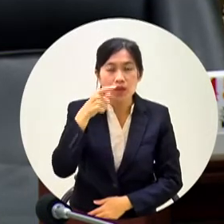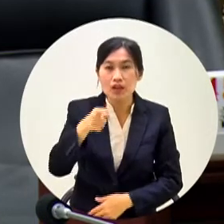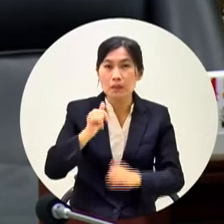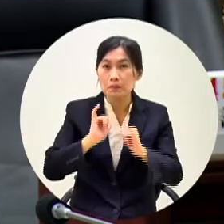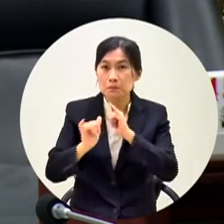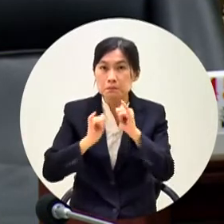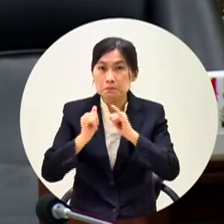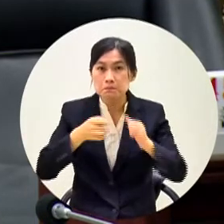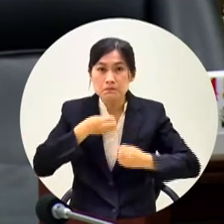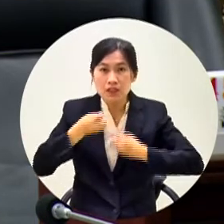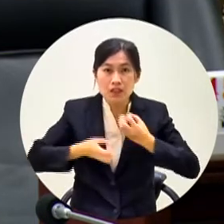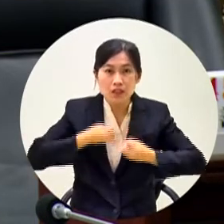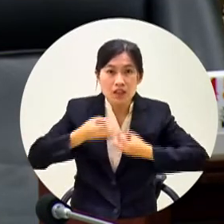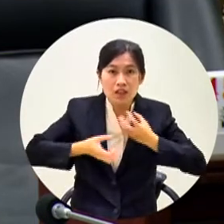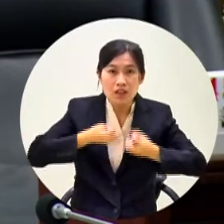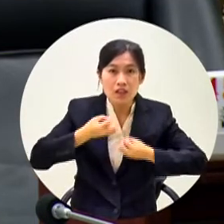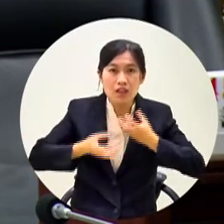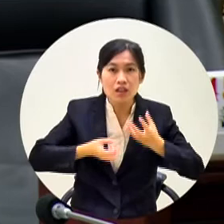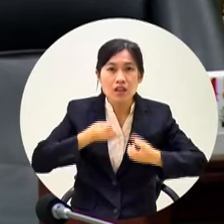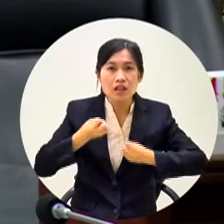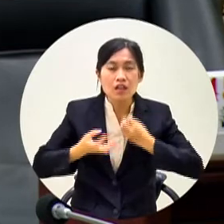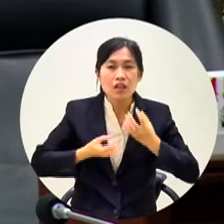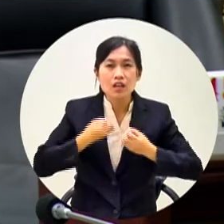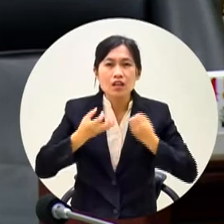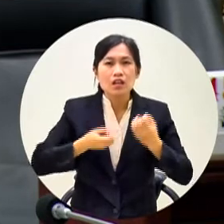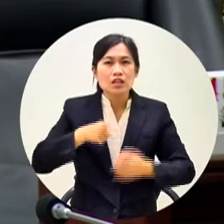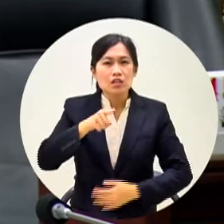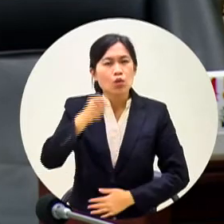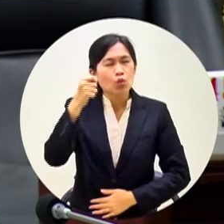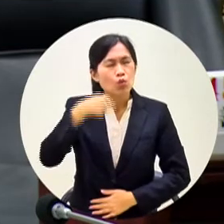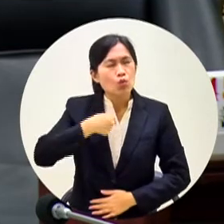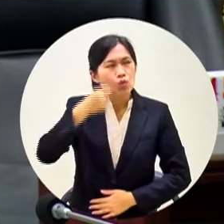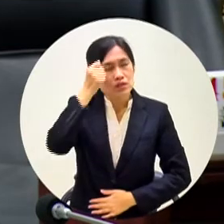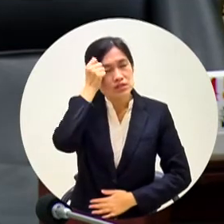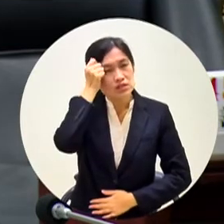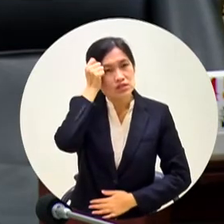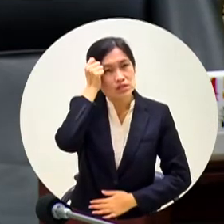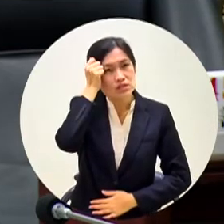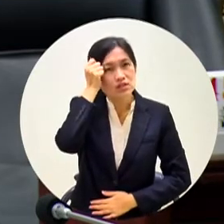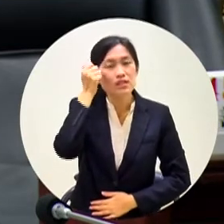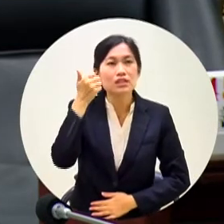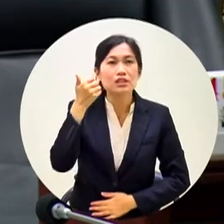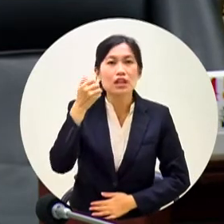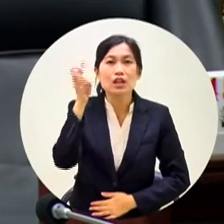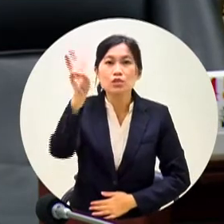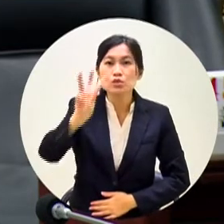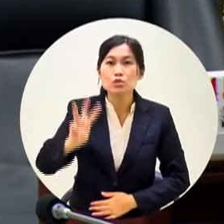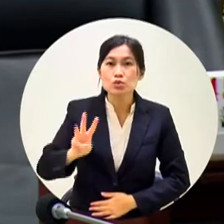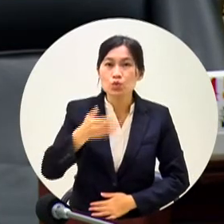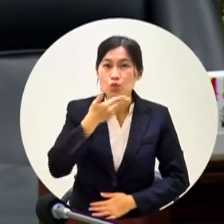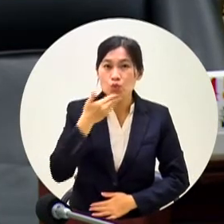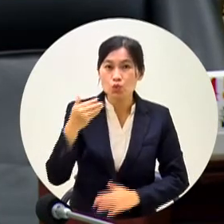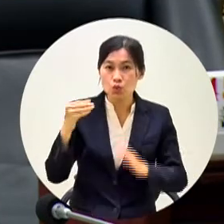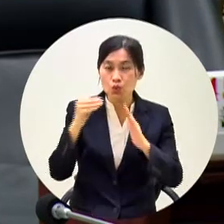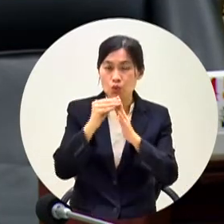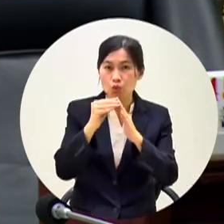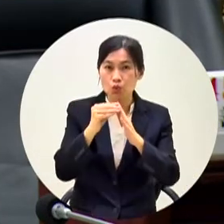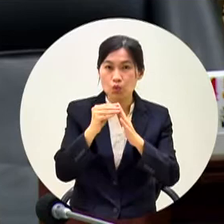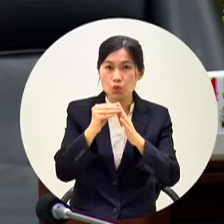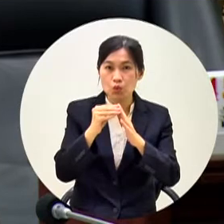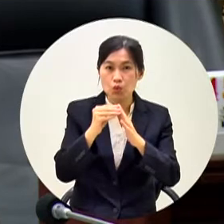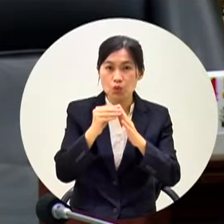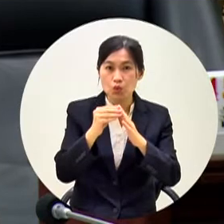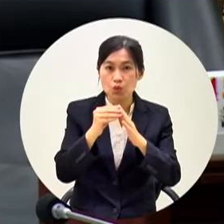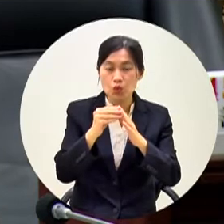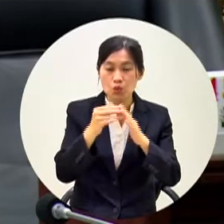映，啊，会记顶回迄天吼，迄天安尼。水利局嘛有来找我，爱